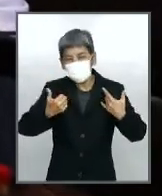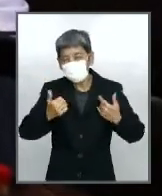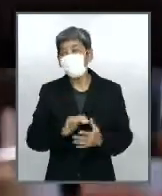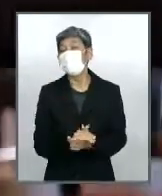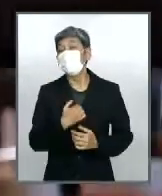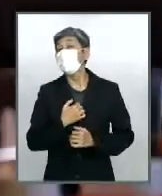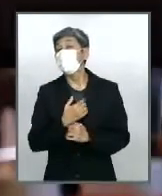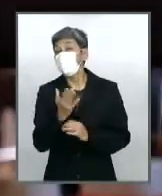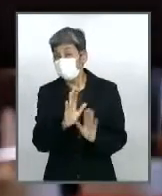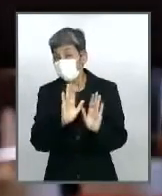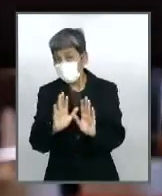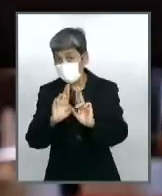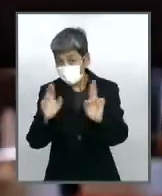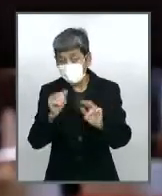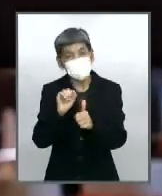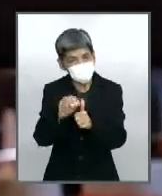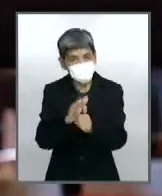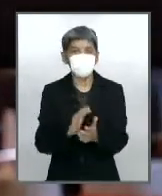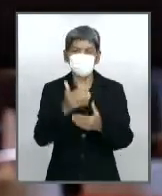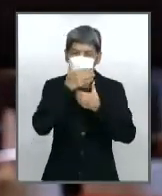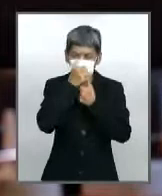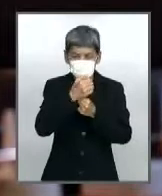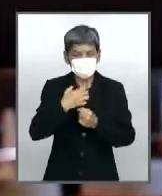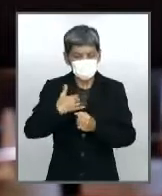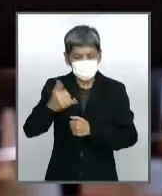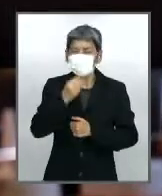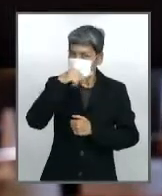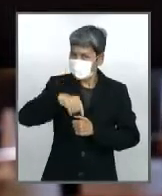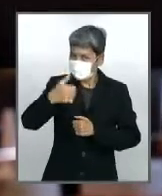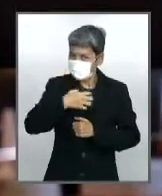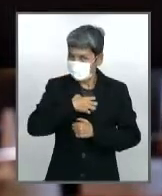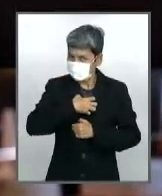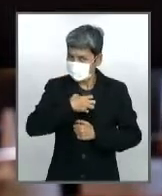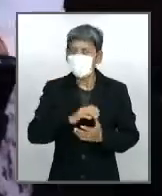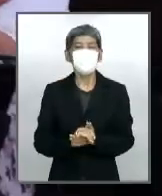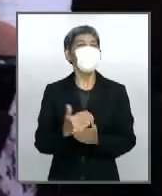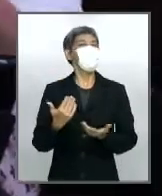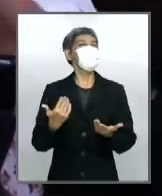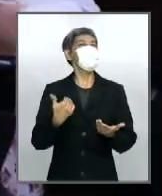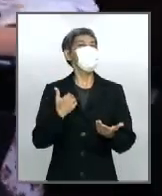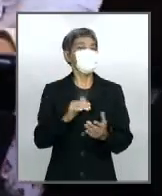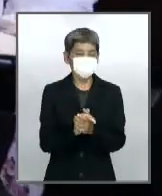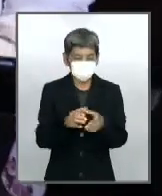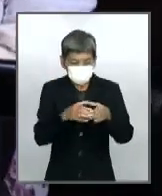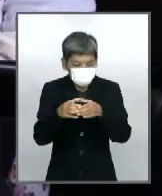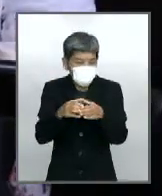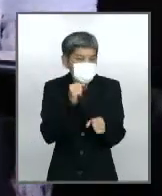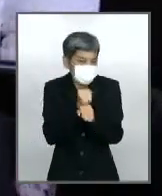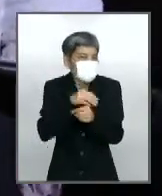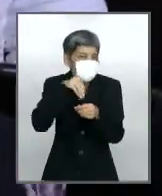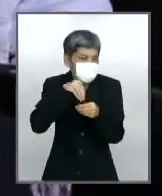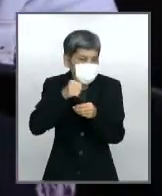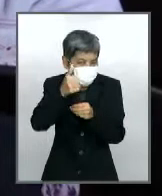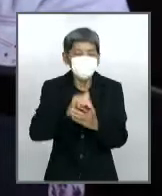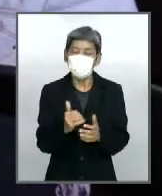ค่ะพี่ยูช่วยฝากร้านหน่อยนะคะแนะนำคนที่สนใจอาจจะอยากมาทานที่นี่เขาจะได้มาเป็นชาวแก๊งเหมือนกัน